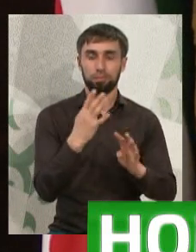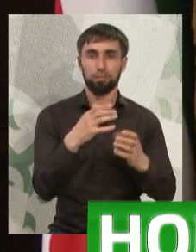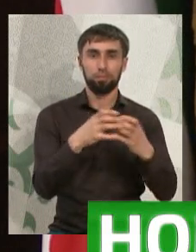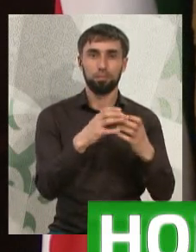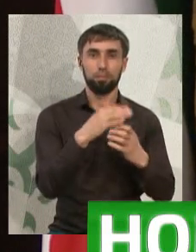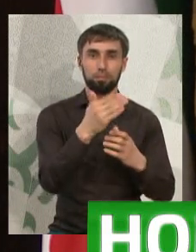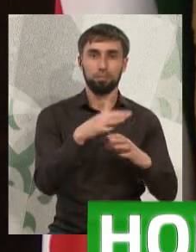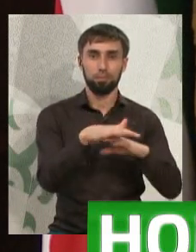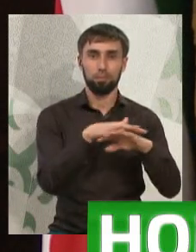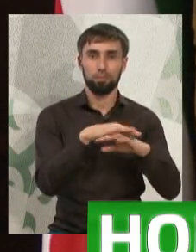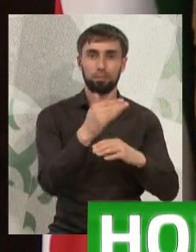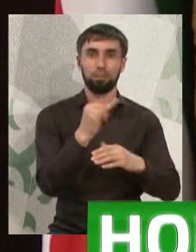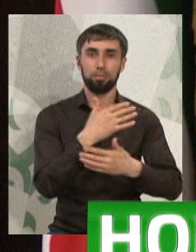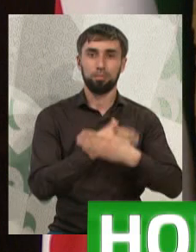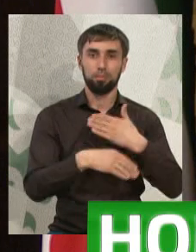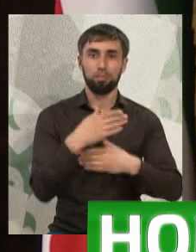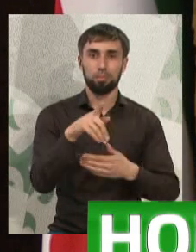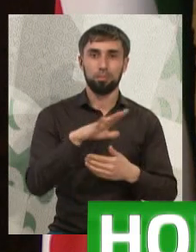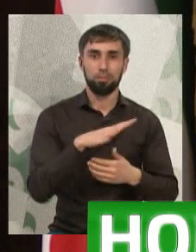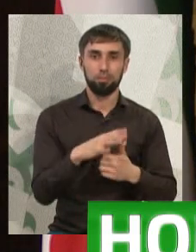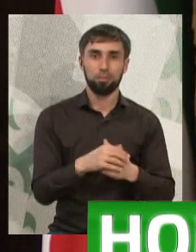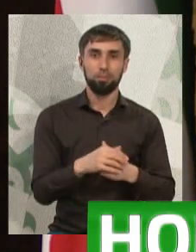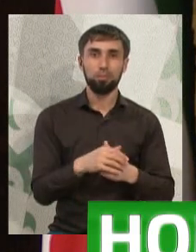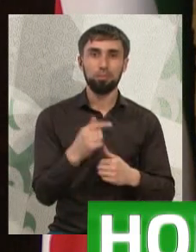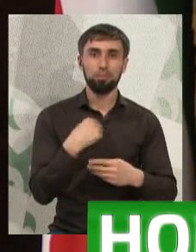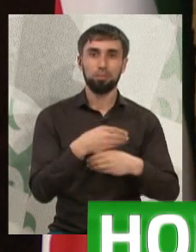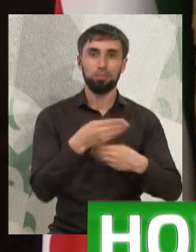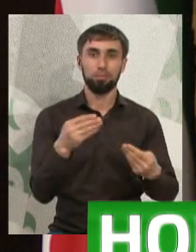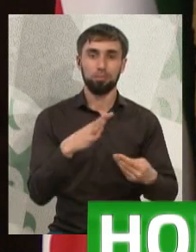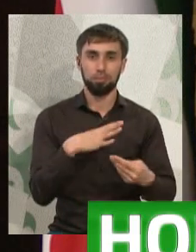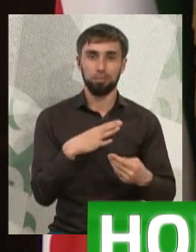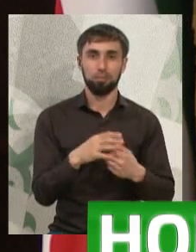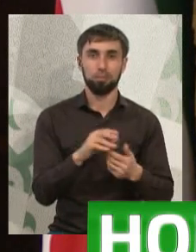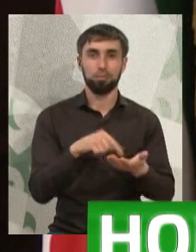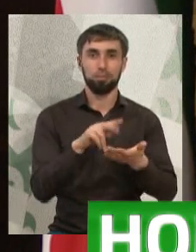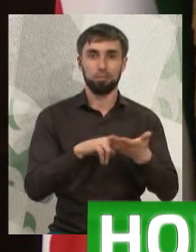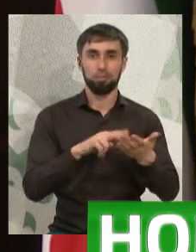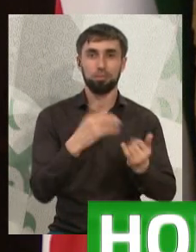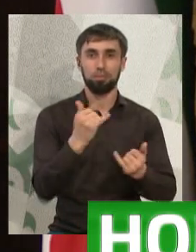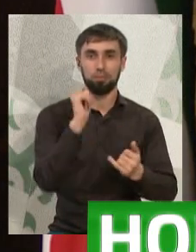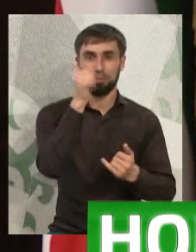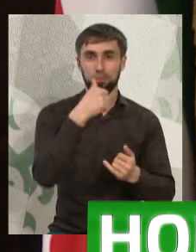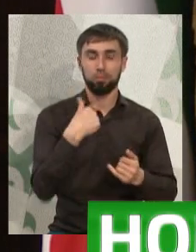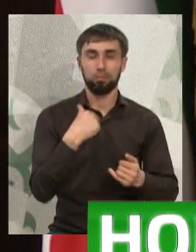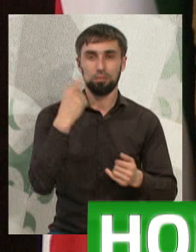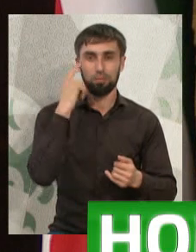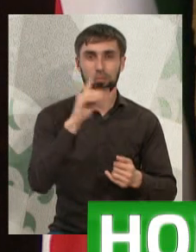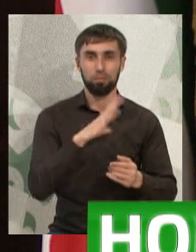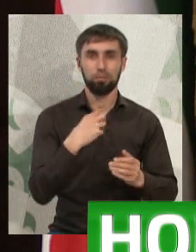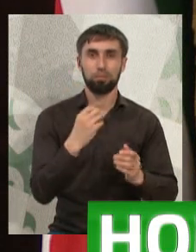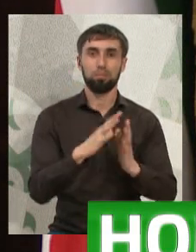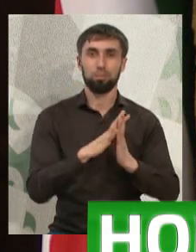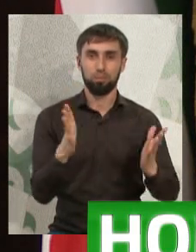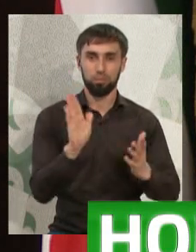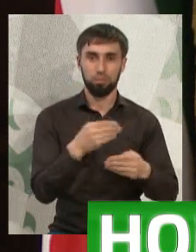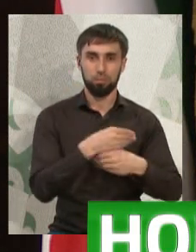граждан, которые были инвалидами. Вот, мы выдали, мы надеемся, что за этот год мы охватим большую часть, и в следующем году